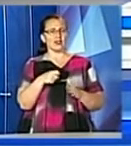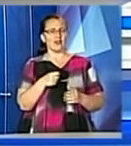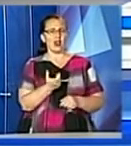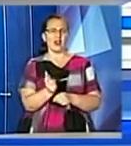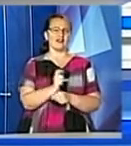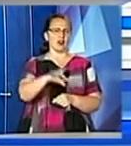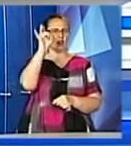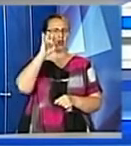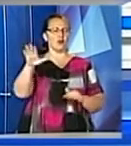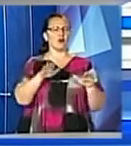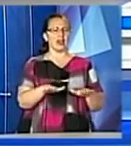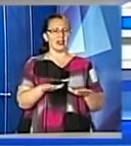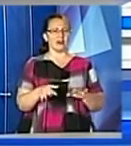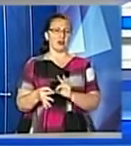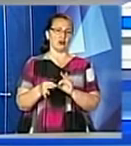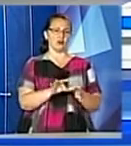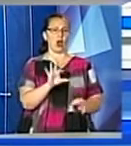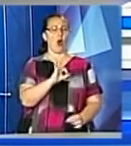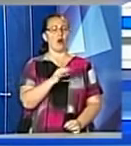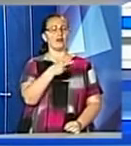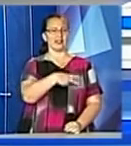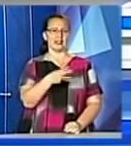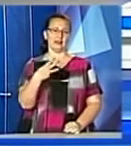найпопулярніші цьогоріч. Докладніше про це о